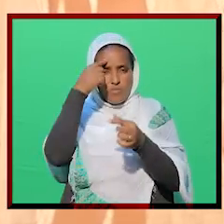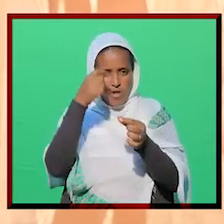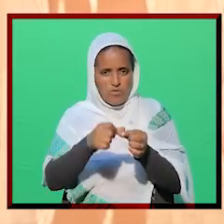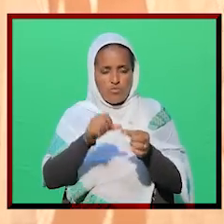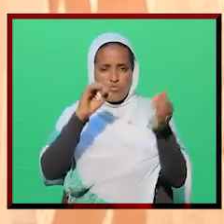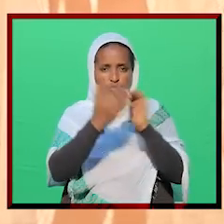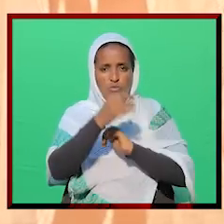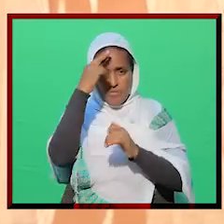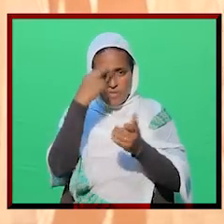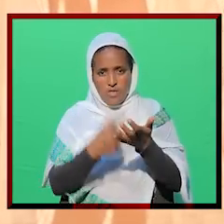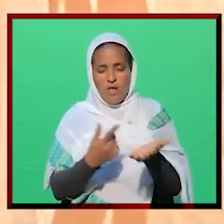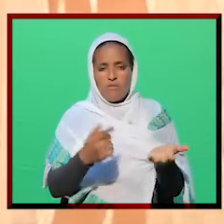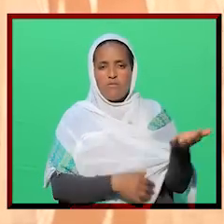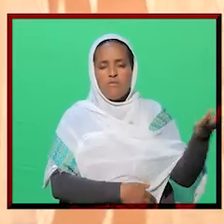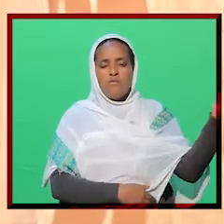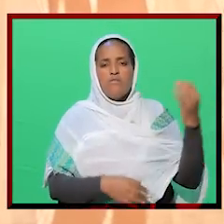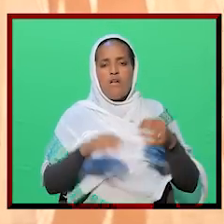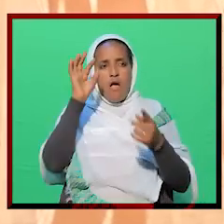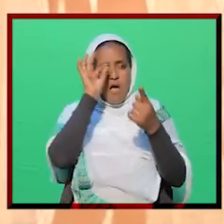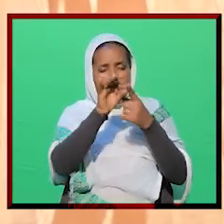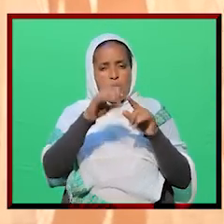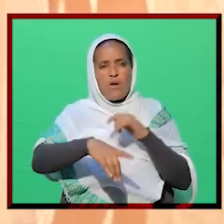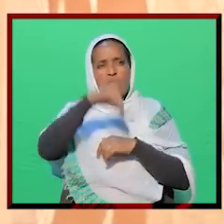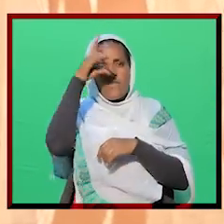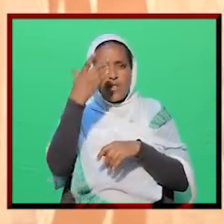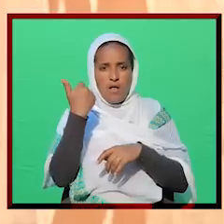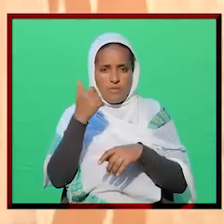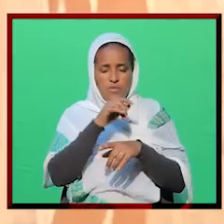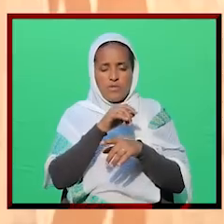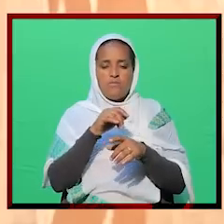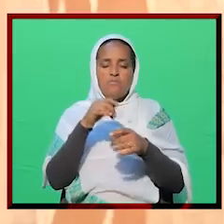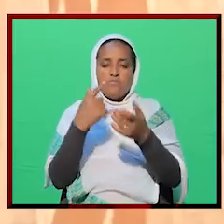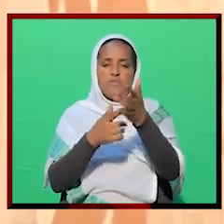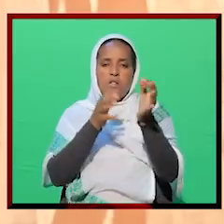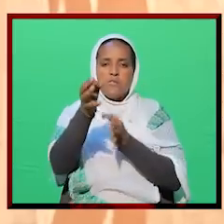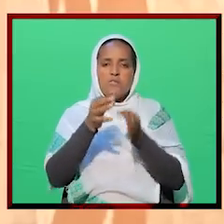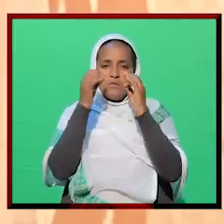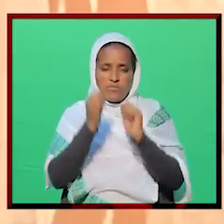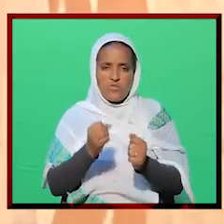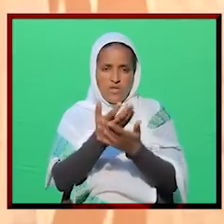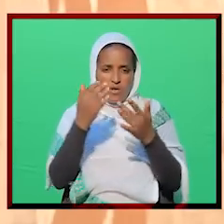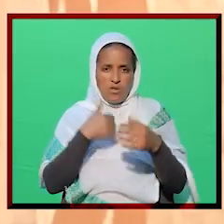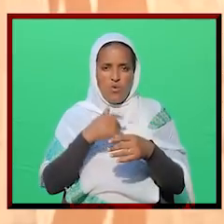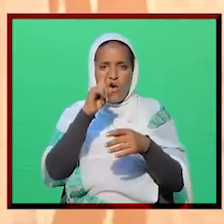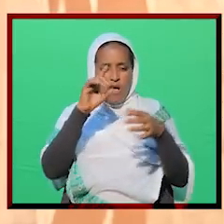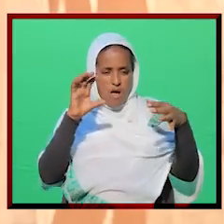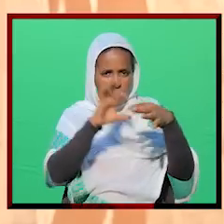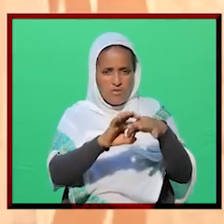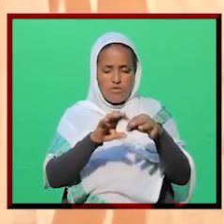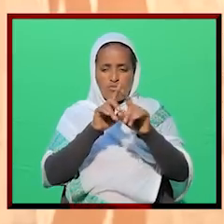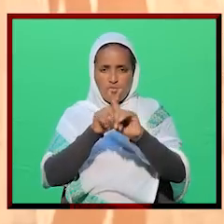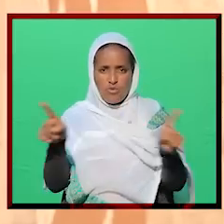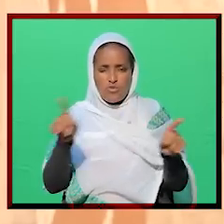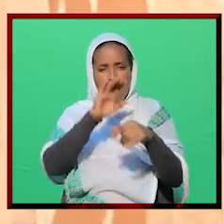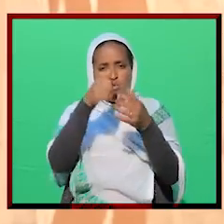በማለት ያሰቡ ስለነበረ ተሳክቶላቸው ዘመነ መሳፍንት የመጣው ከነሱ መምጣትና ከነሱ አስተው በነሱ ክፍል የመጣ መሆኑን